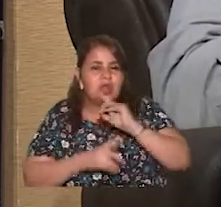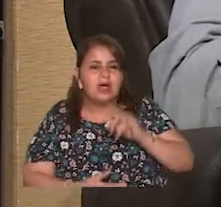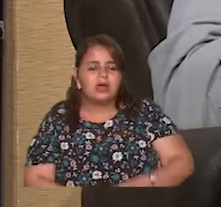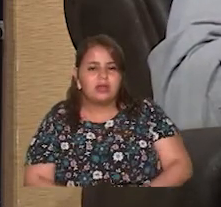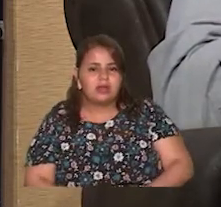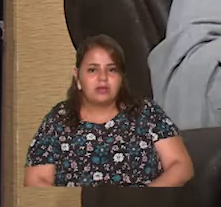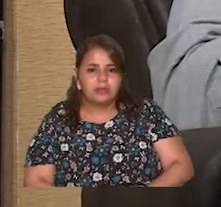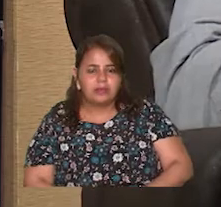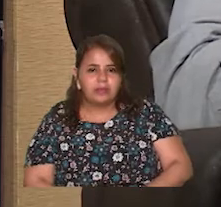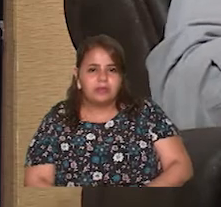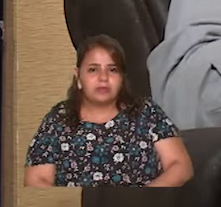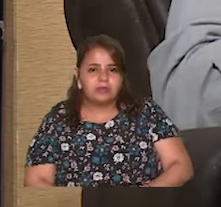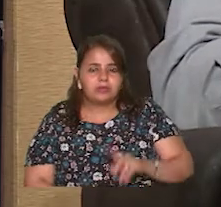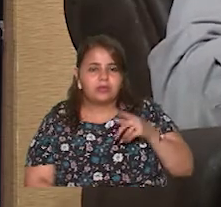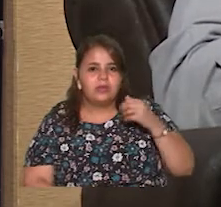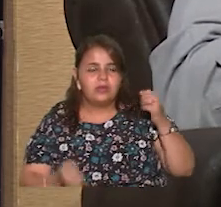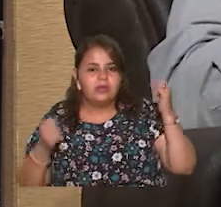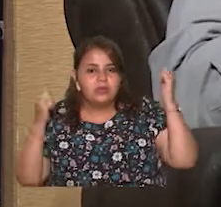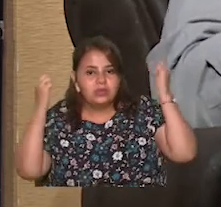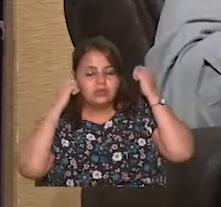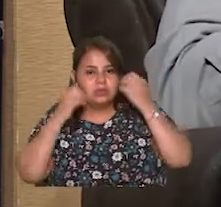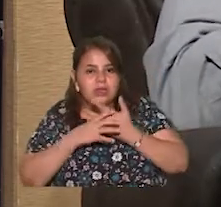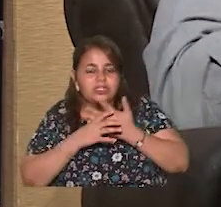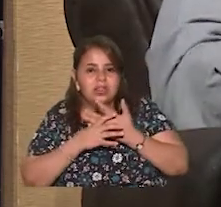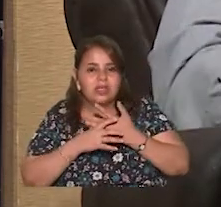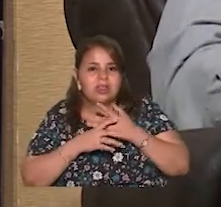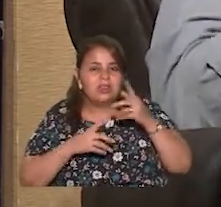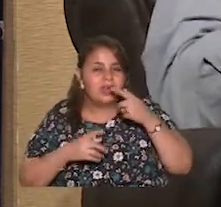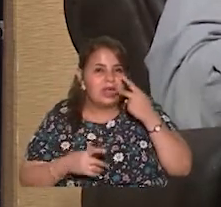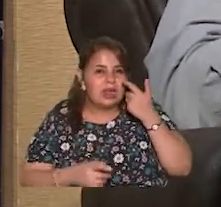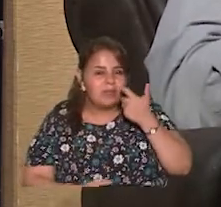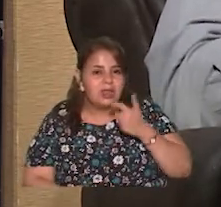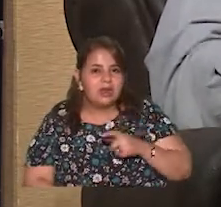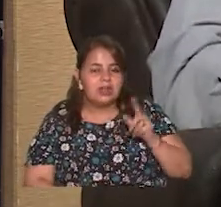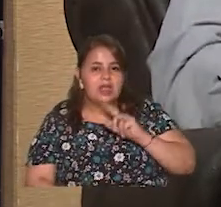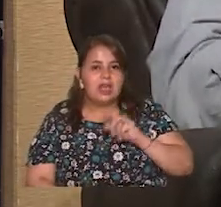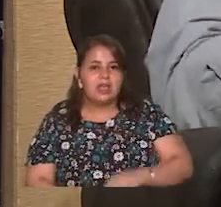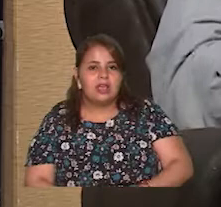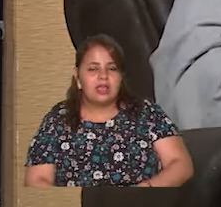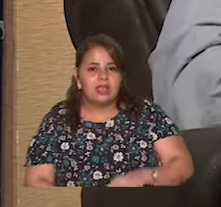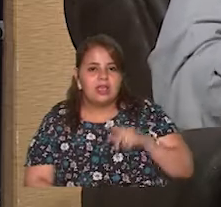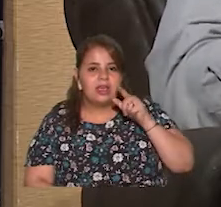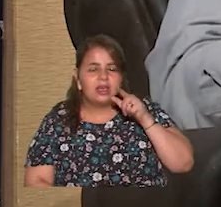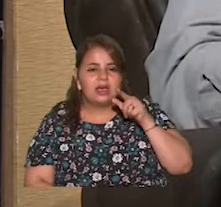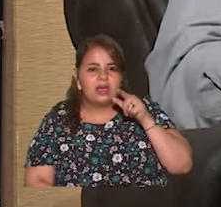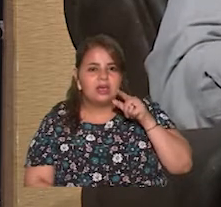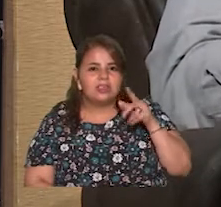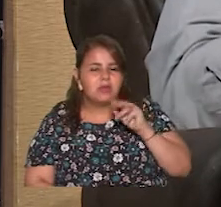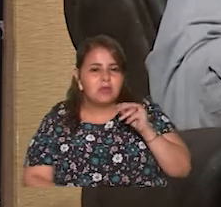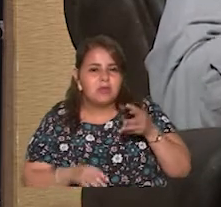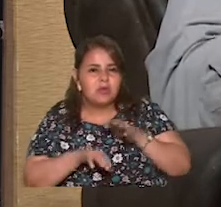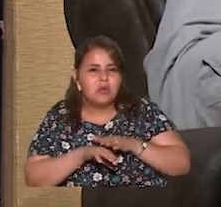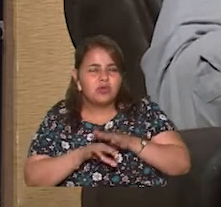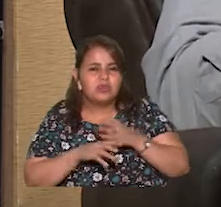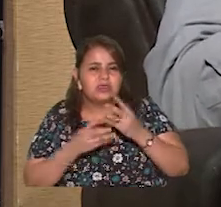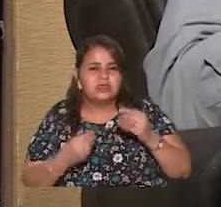ومش بتكلم إن هو إيه توب أحسن تتفضح، لا، هي هتنتج موت، هي هتفضل جواك، هتكبر، لا هتخلف، هتخلف موت.